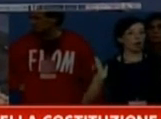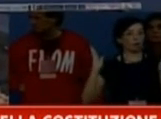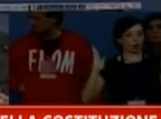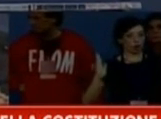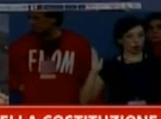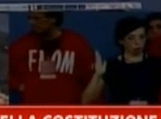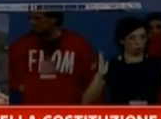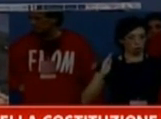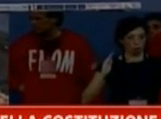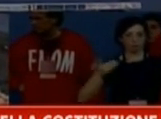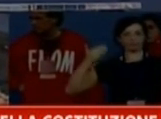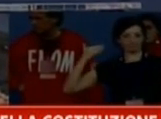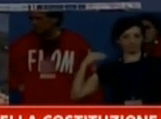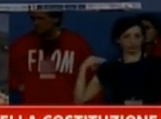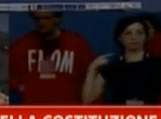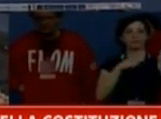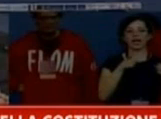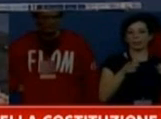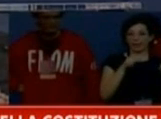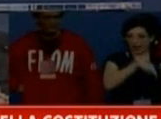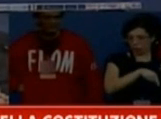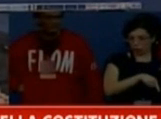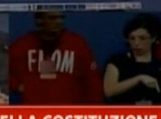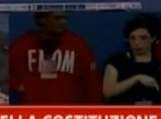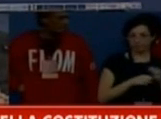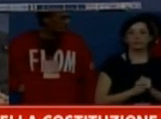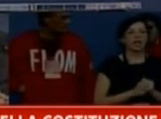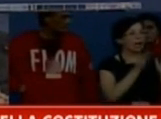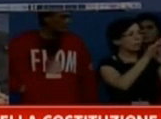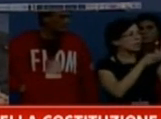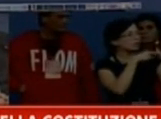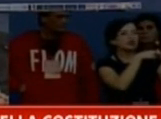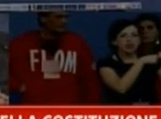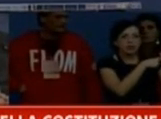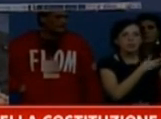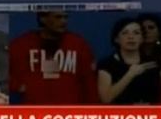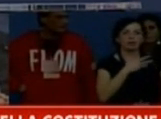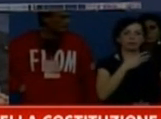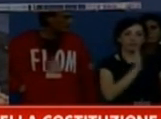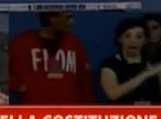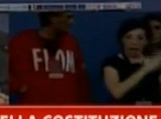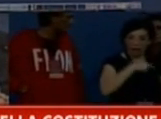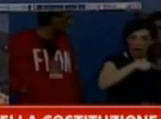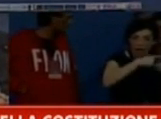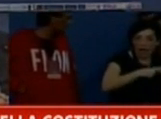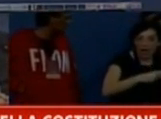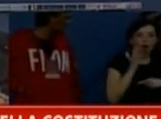questi principi sono o contraddetti o contestati. Ecco che dobbiamo impegnarci